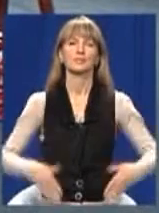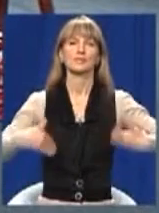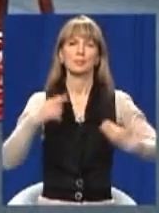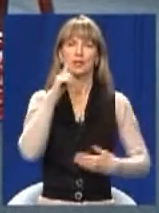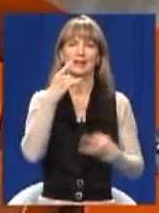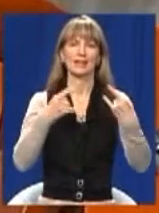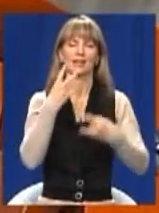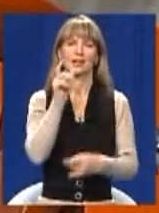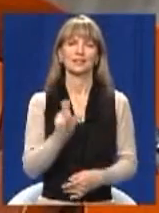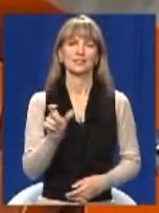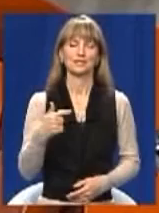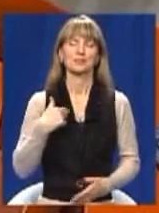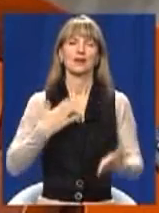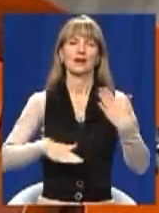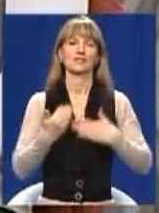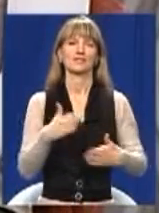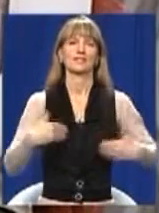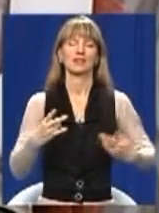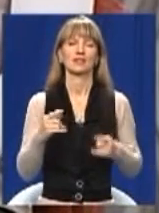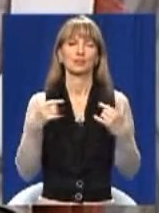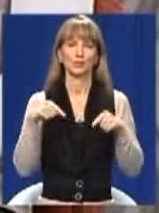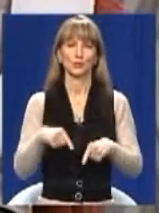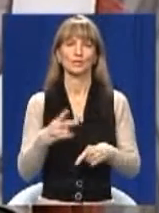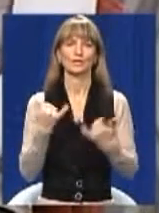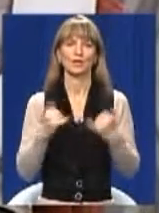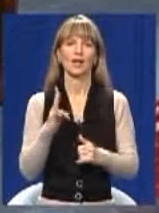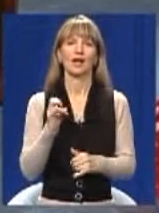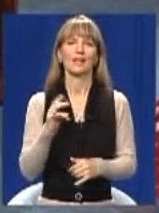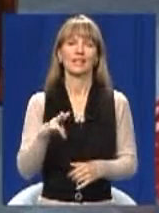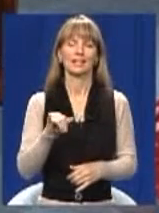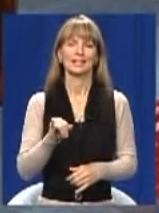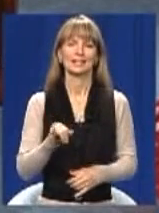Привіт, маленькі телеглядачі! Ми раді вас вітати на нашому чудесному каналі.